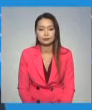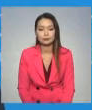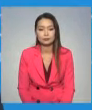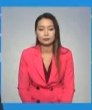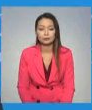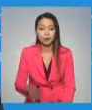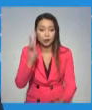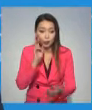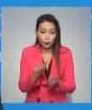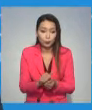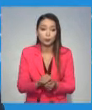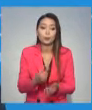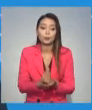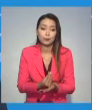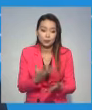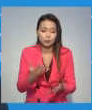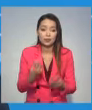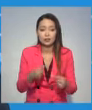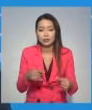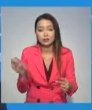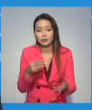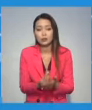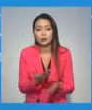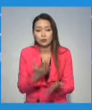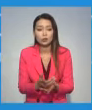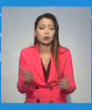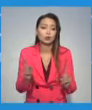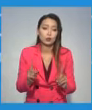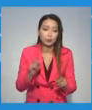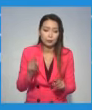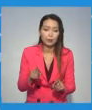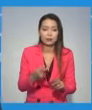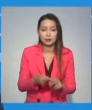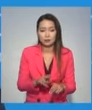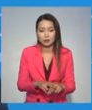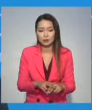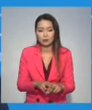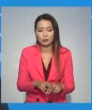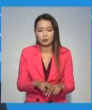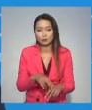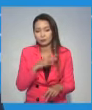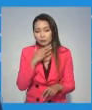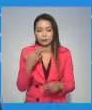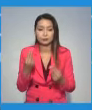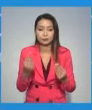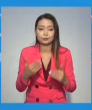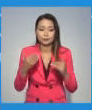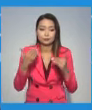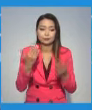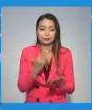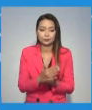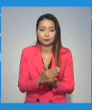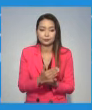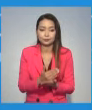Туалетная бумага подорожала, пищевая бумага подорожала, еще что-то там, Starbucks что-то не довез, и поэтому у него есть какие-то